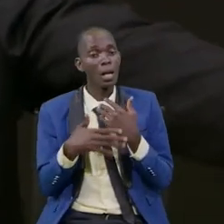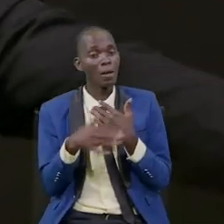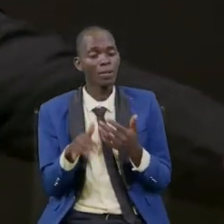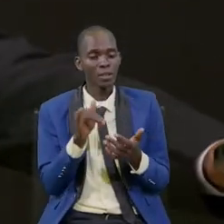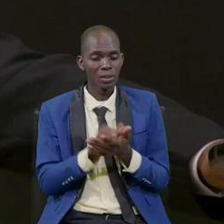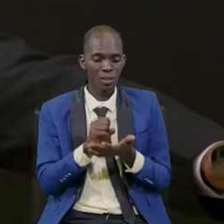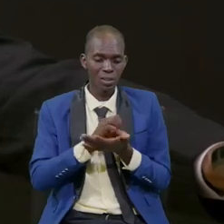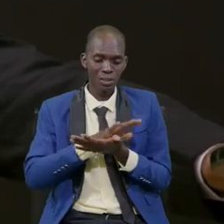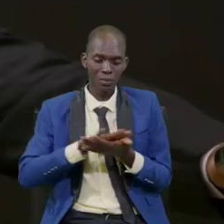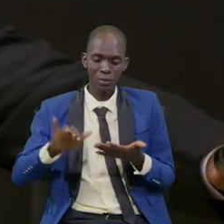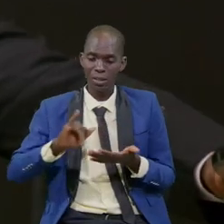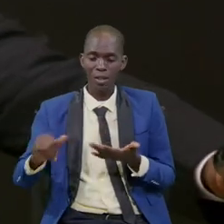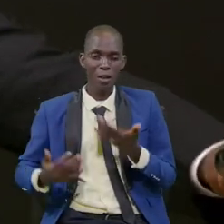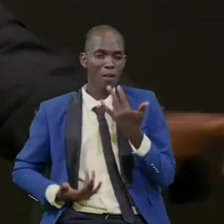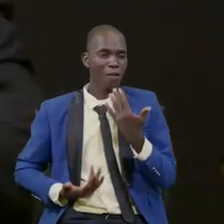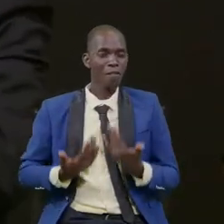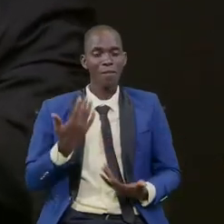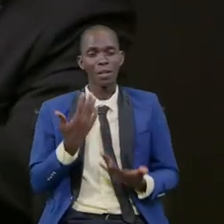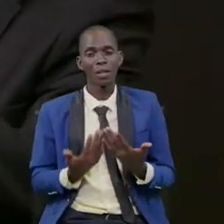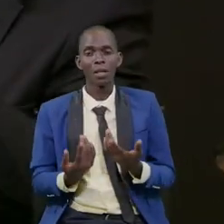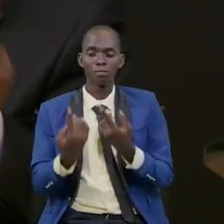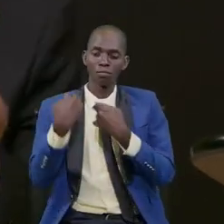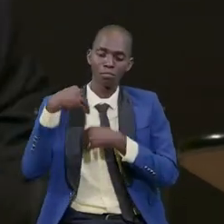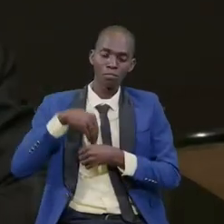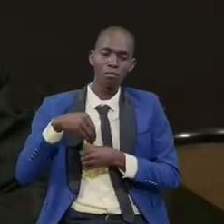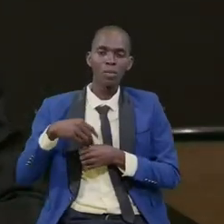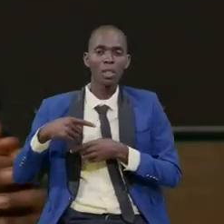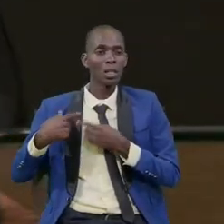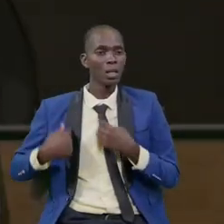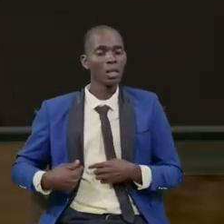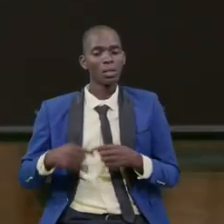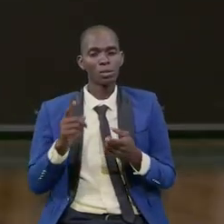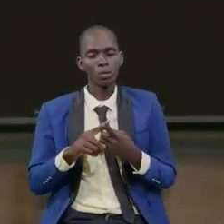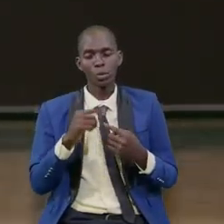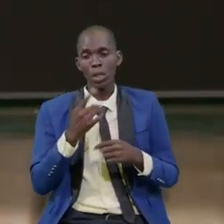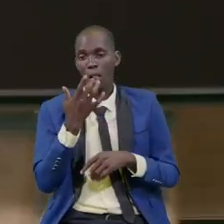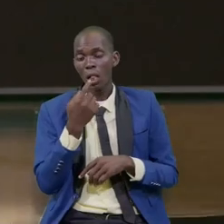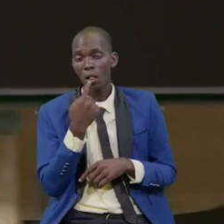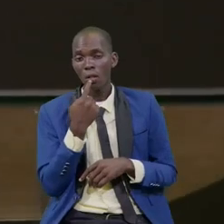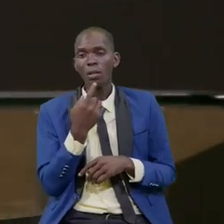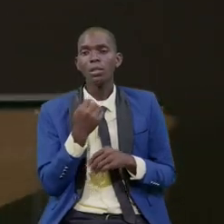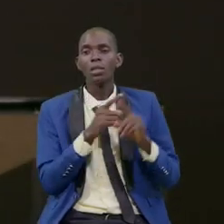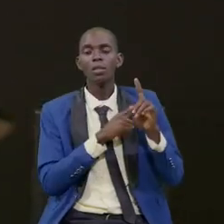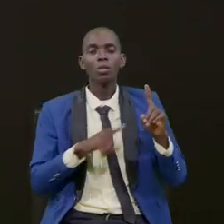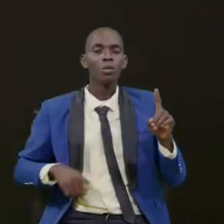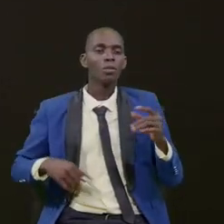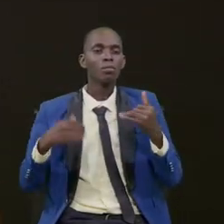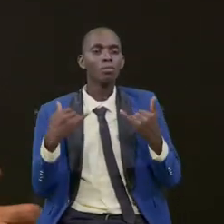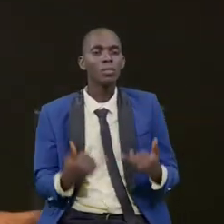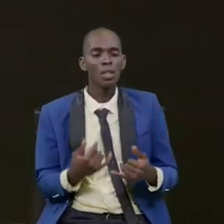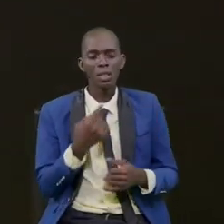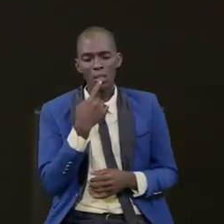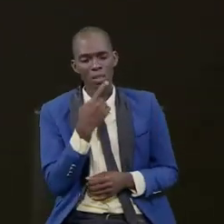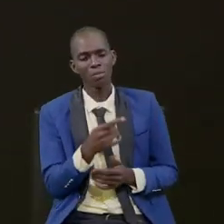bouche parle. Après que le feu sanctificateur est venu sur la langue et sur le cœur,